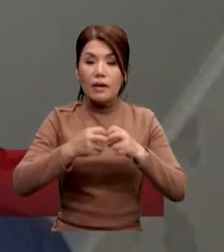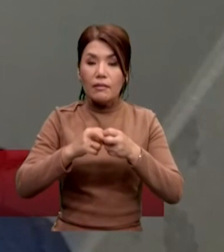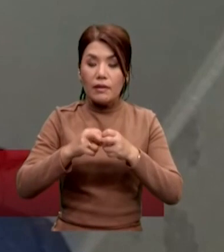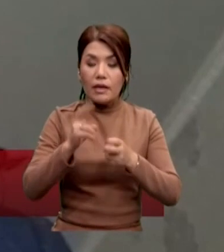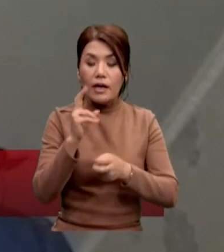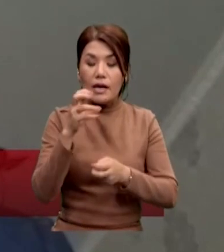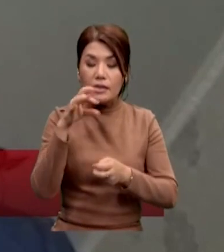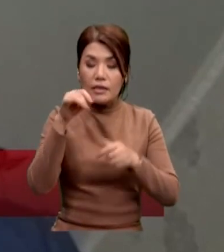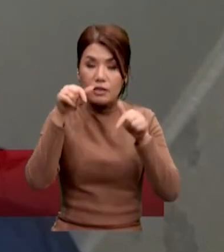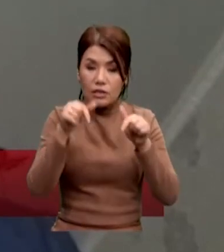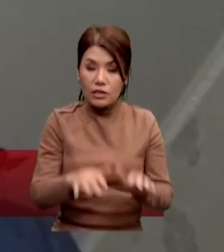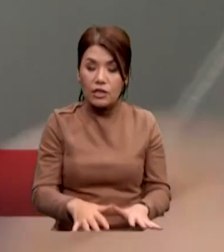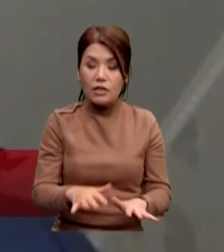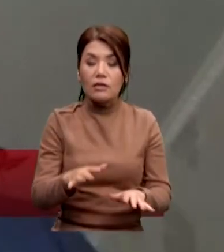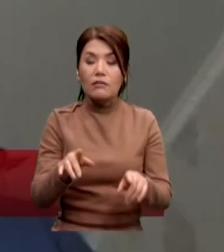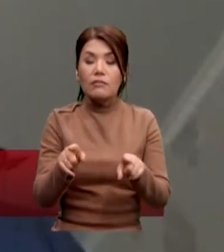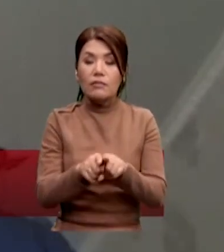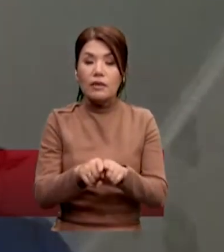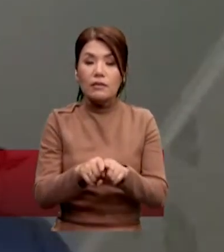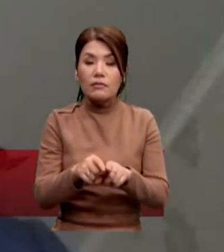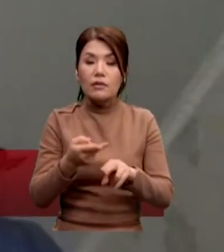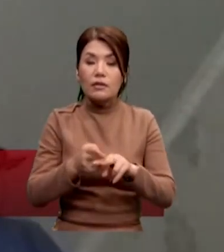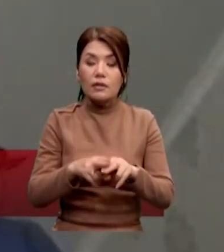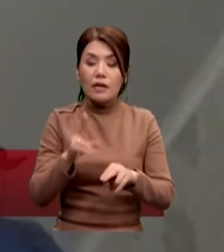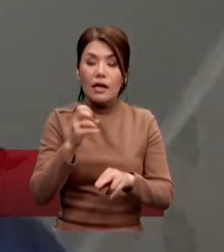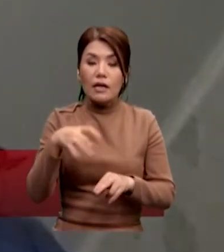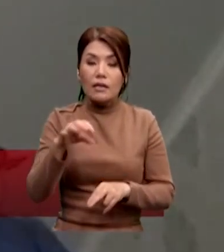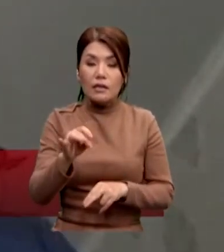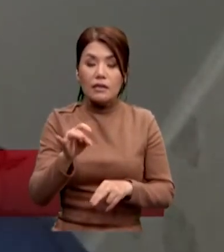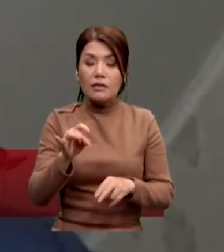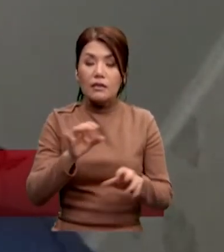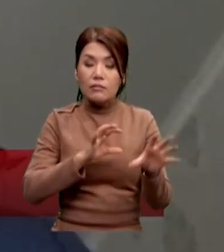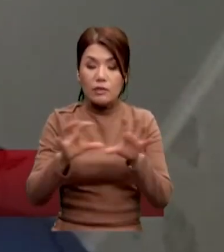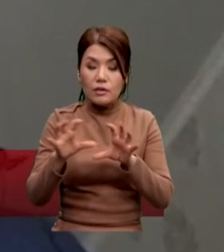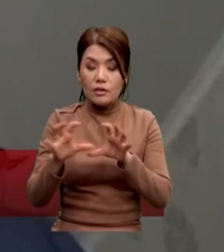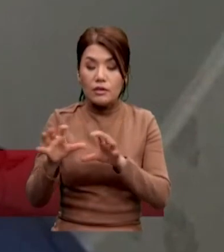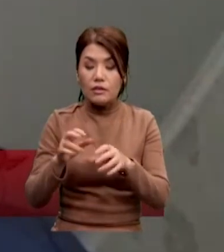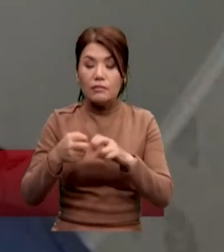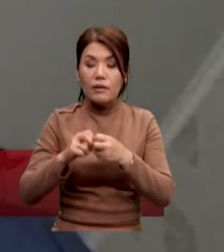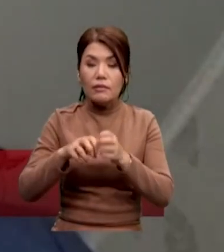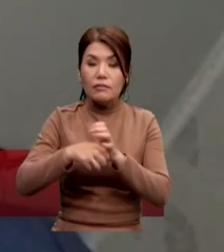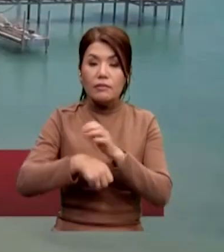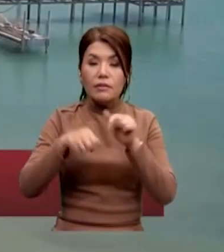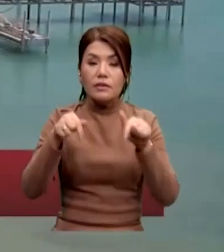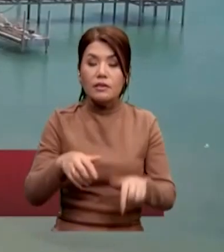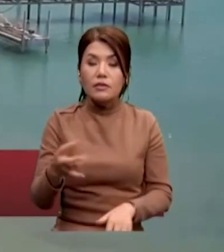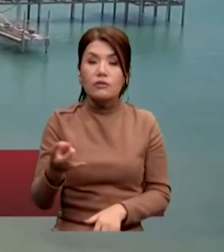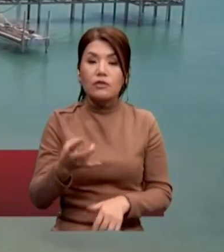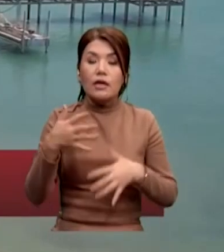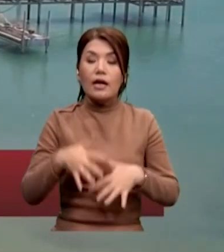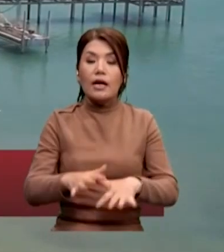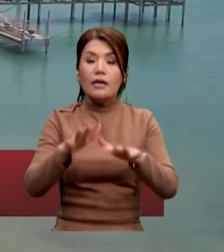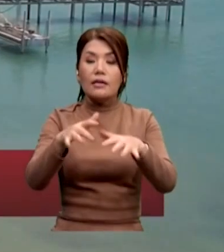кадр шешеді, сондықтан кадрмен қамтамасыз ету мәселесін шешу керек екен. Каспий